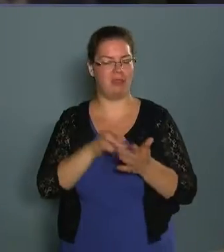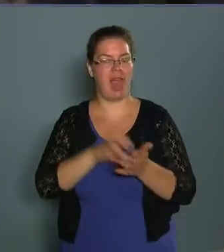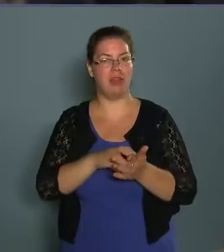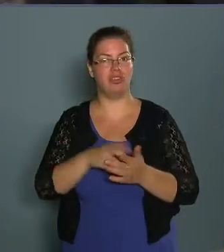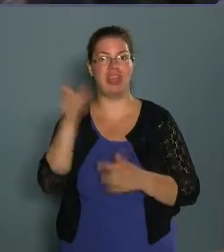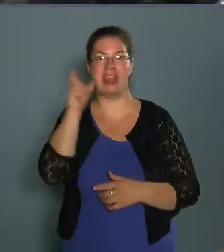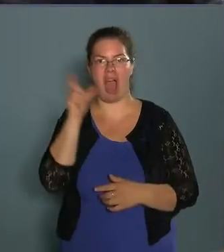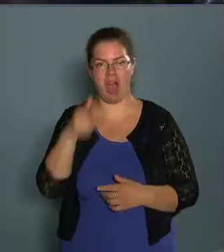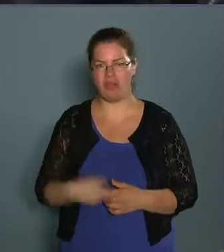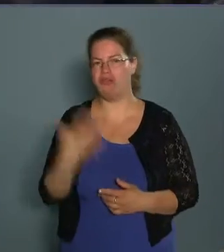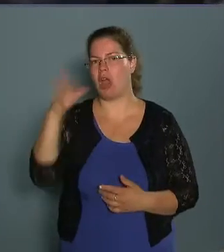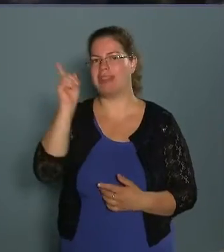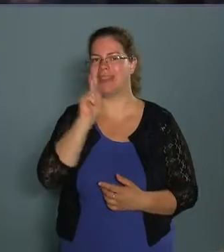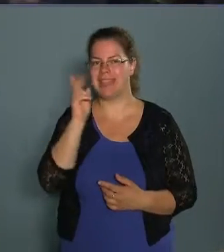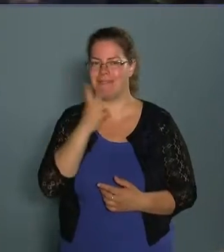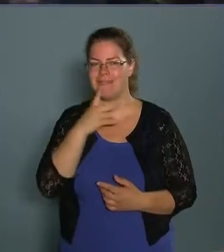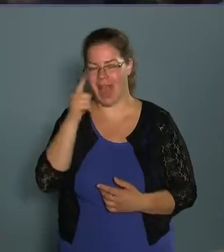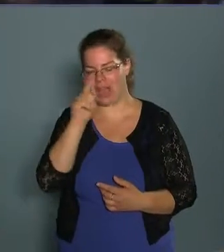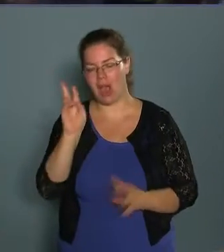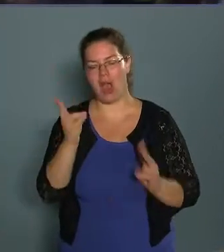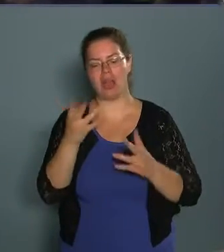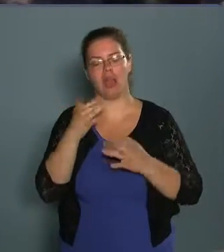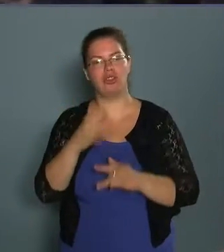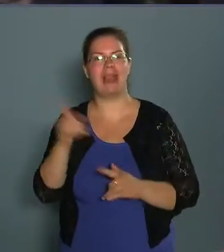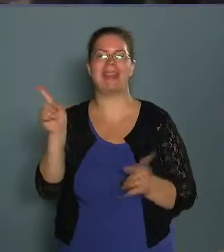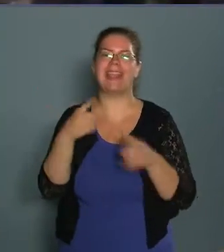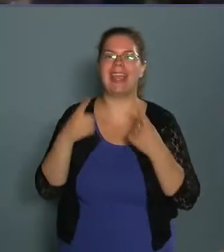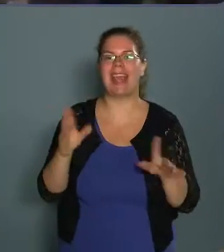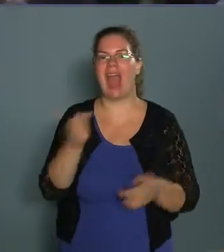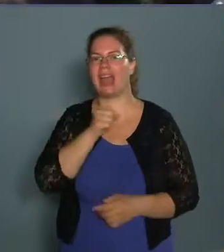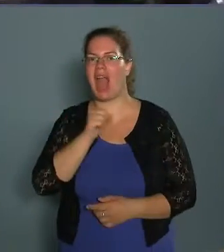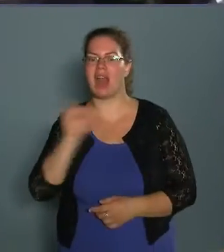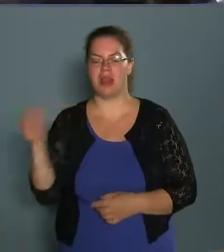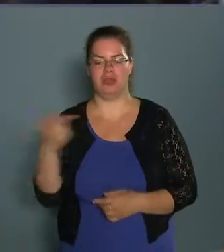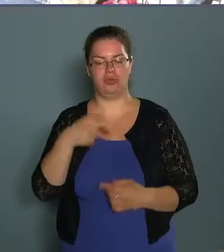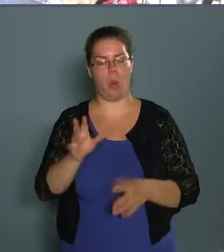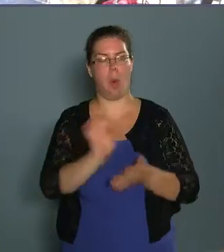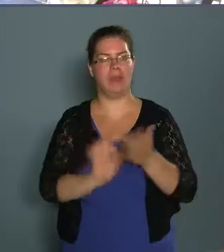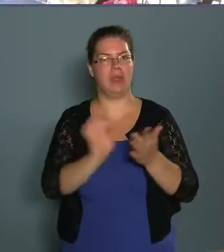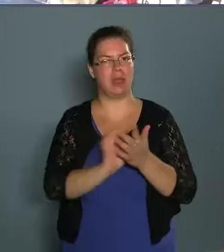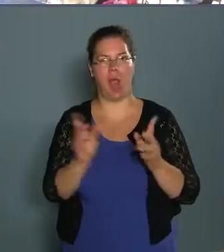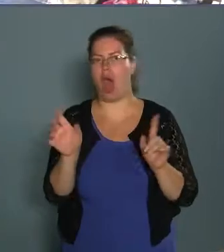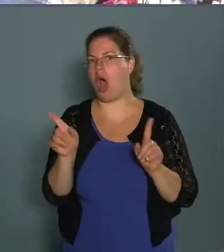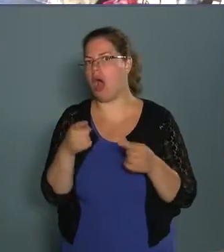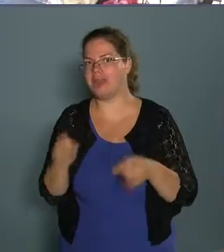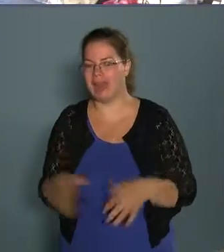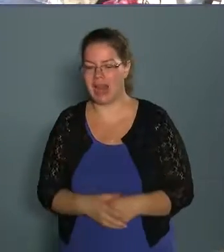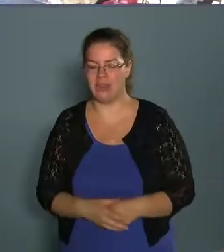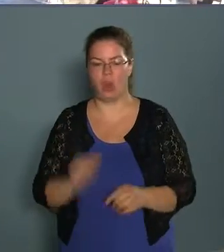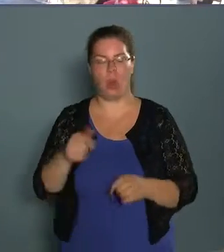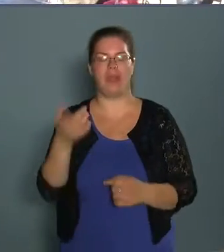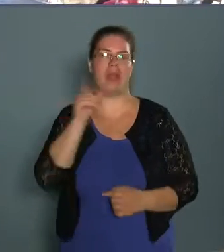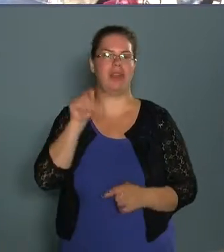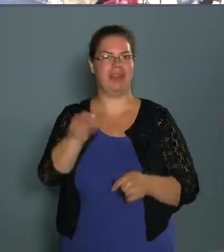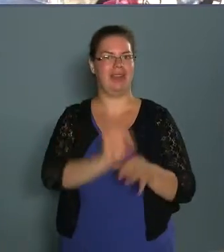erzsébetvárosi lakos, Nagy Iván, aki harsonázik, énekel, ő írja továbbra is az összes hangszerelést, hát ő az